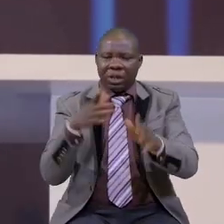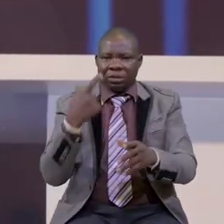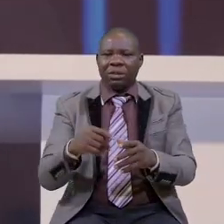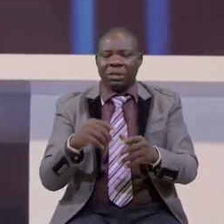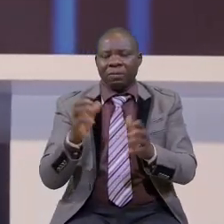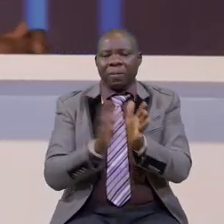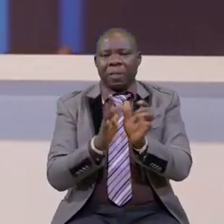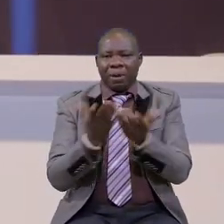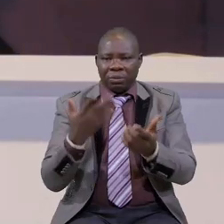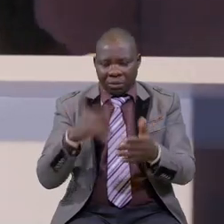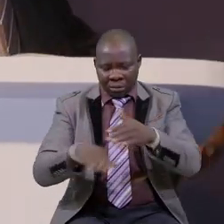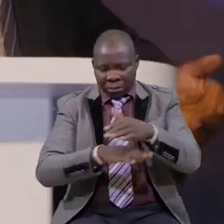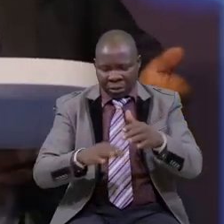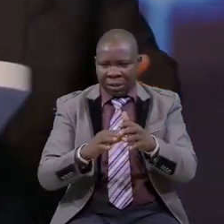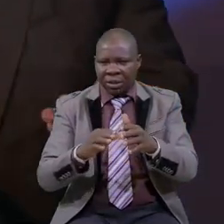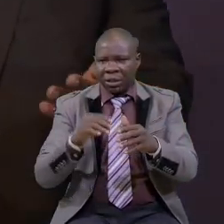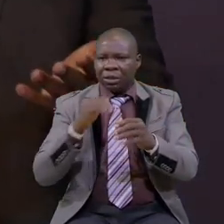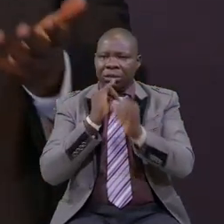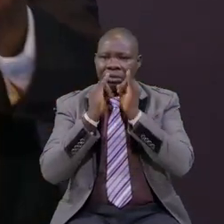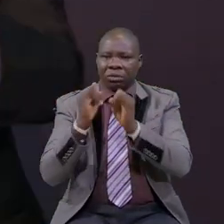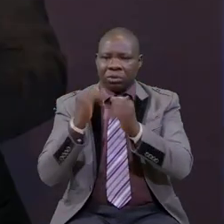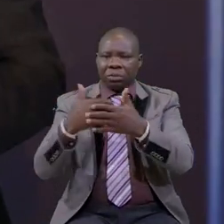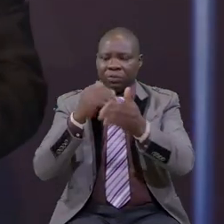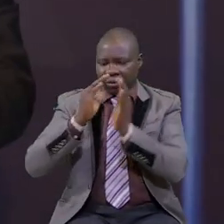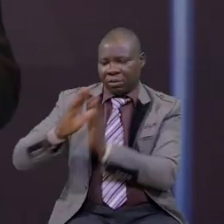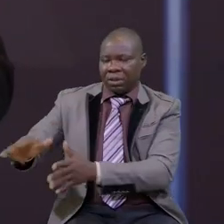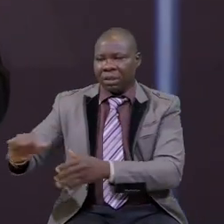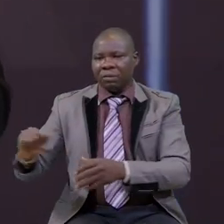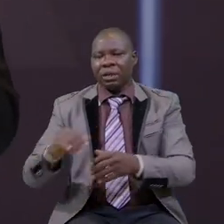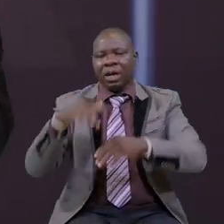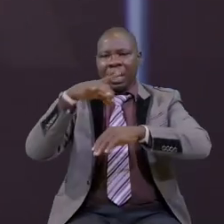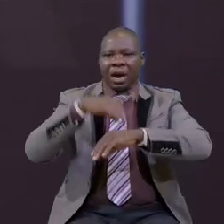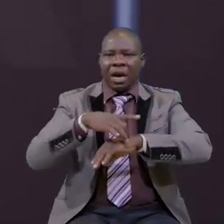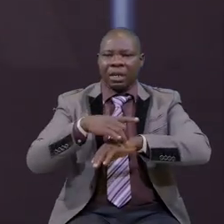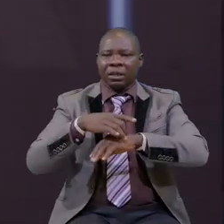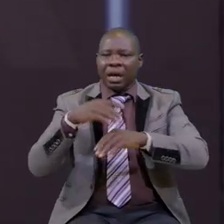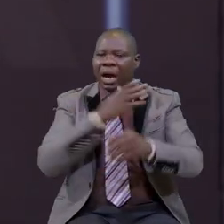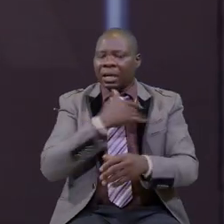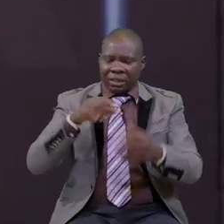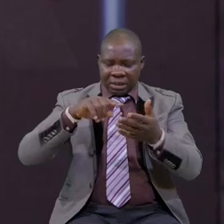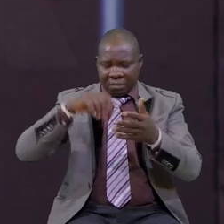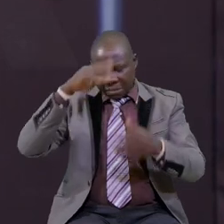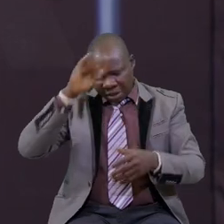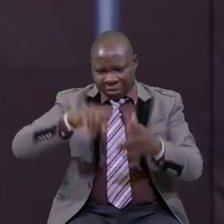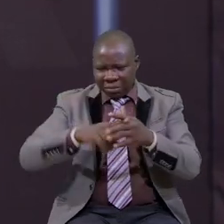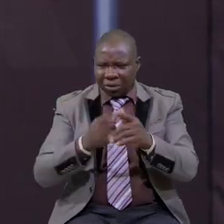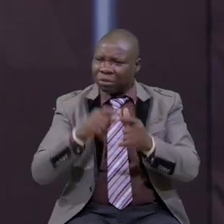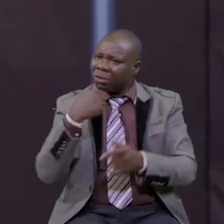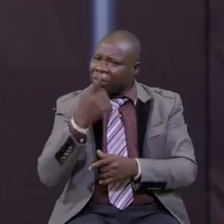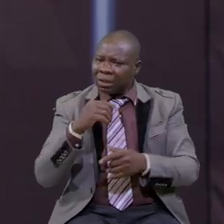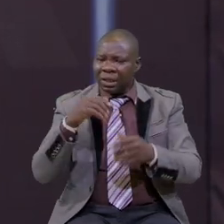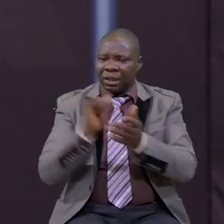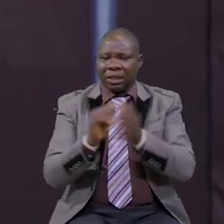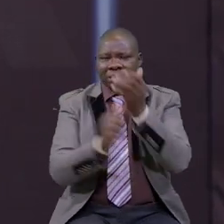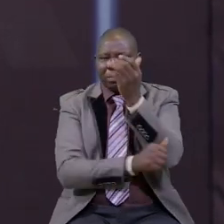C'est les instructions de base avant de quitter la terre. Ainsi donc, le monsieur a commencé à dire.